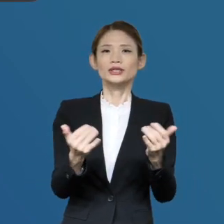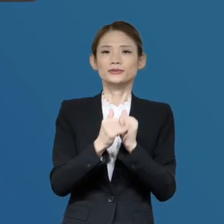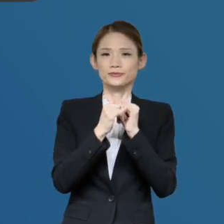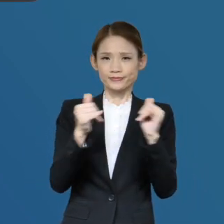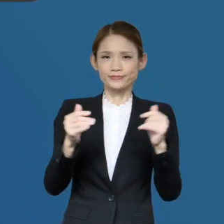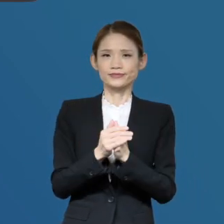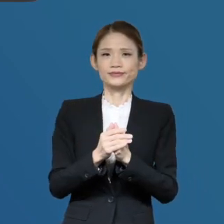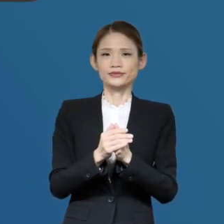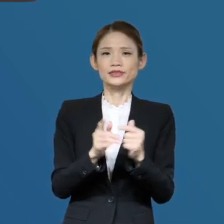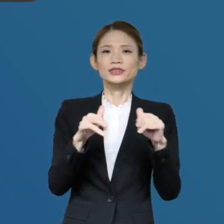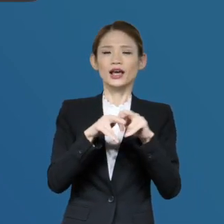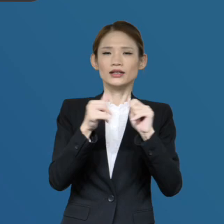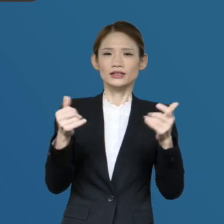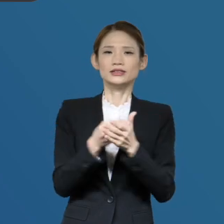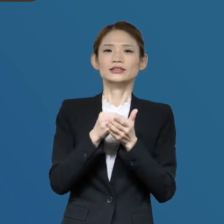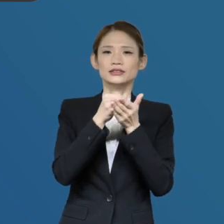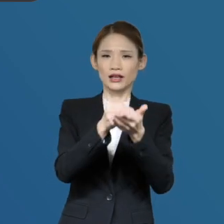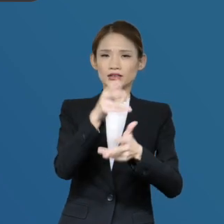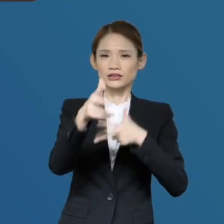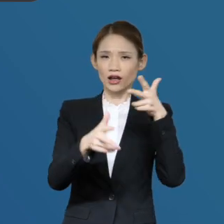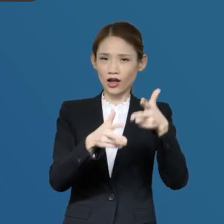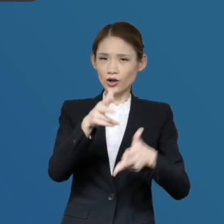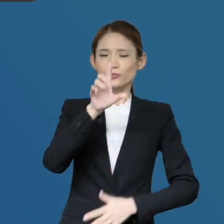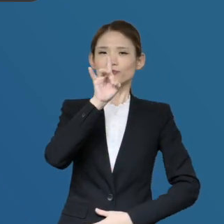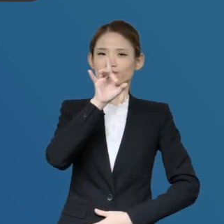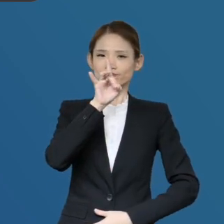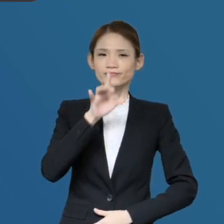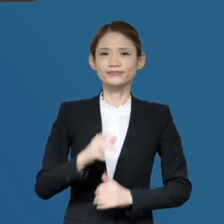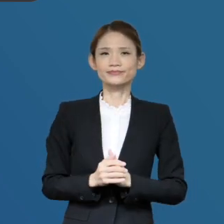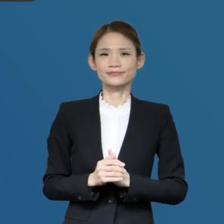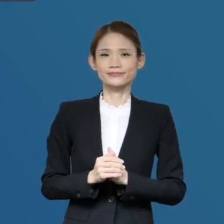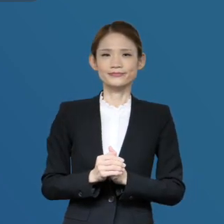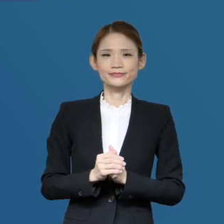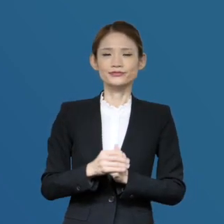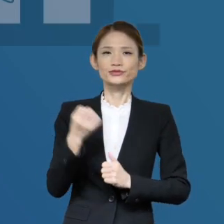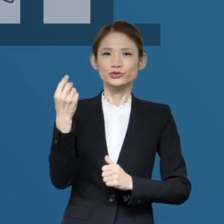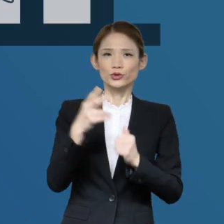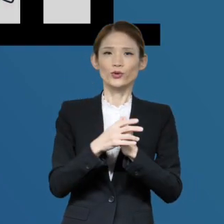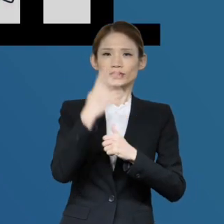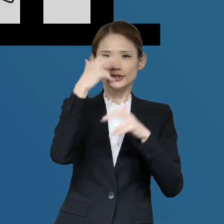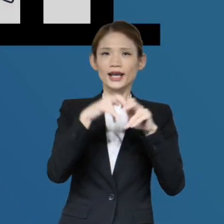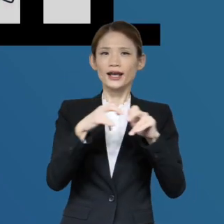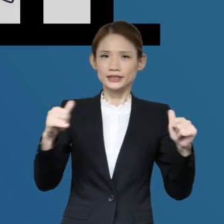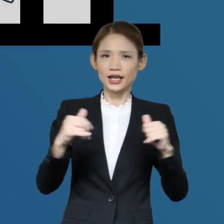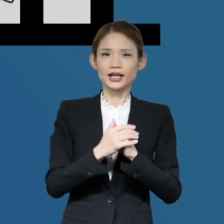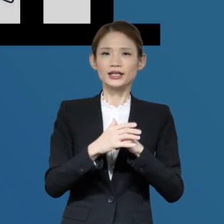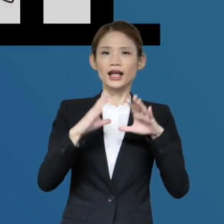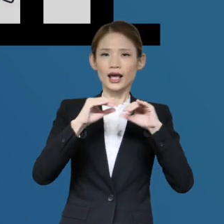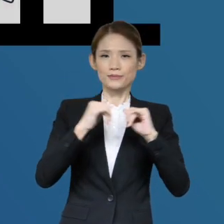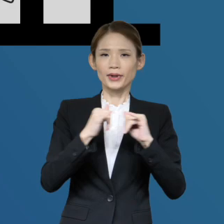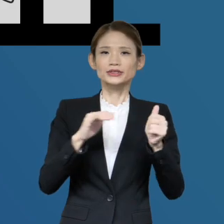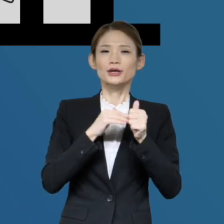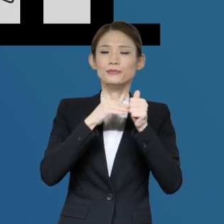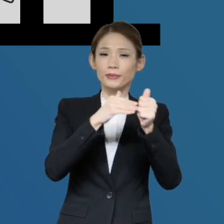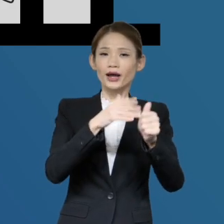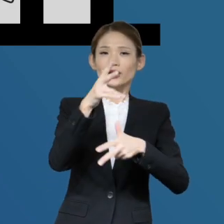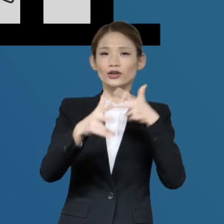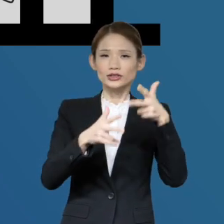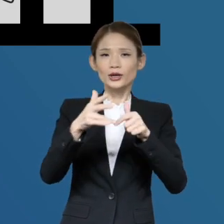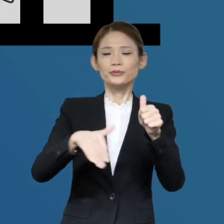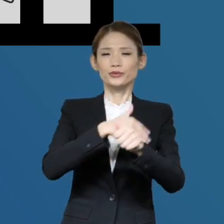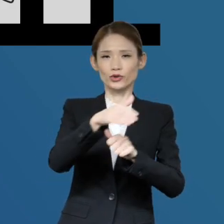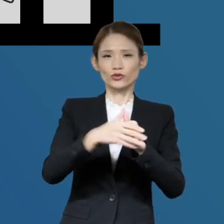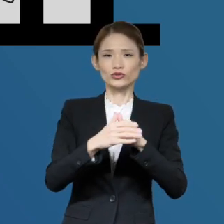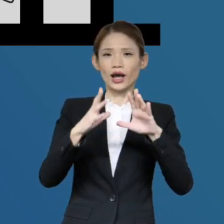임직원은 해당 장애인 일자리 사업에 참여할 수 없습니다. 또한 시각장애인 안마사 파견 사업의